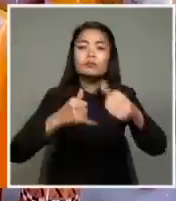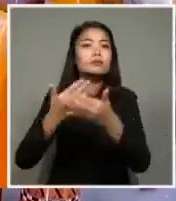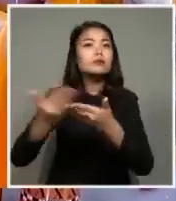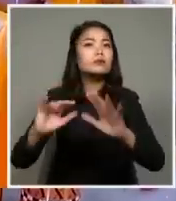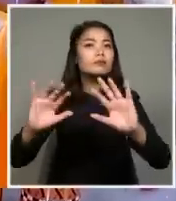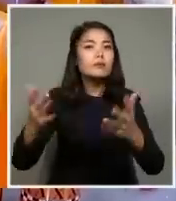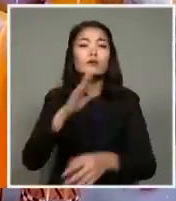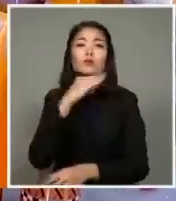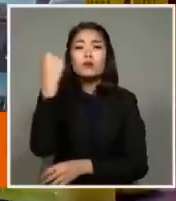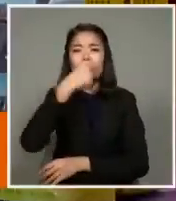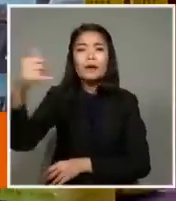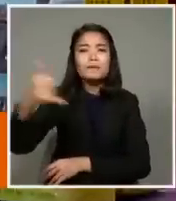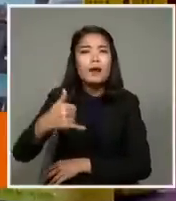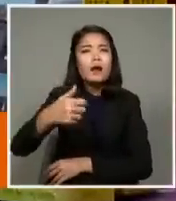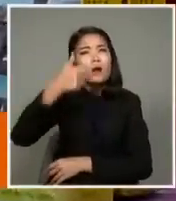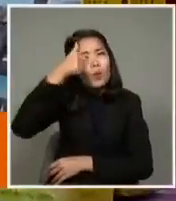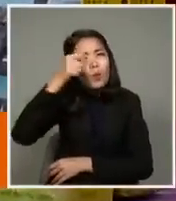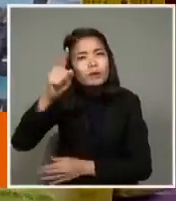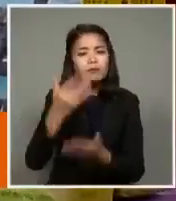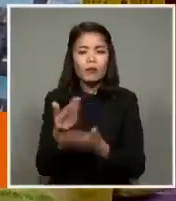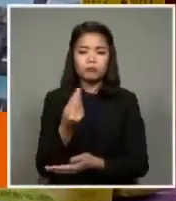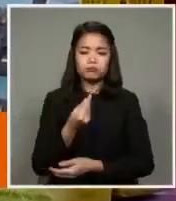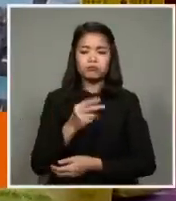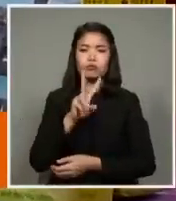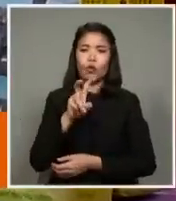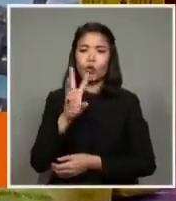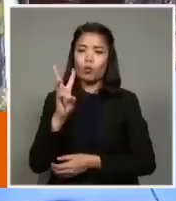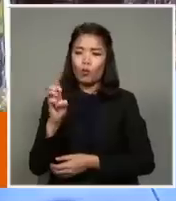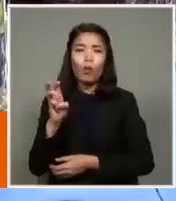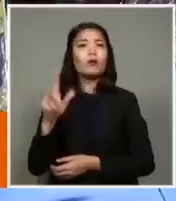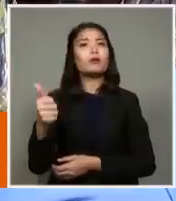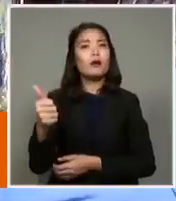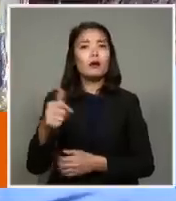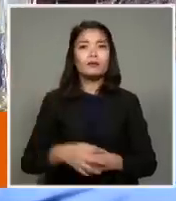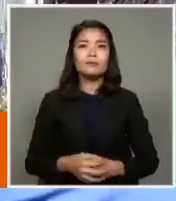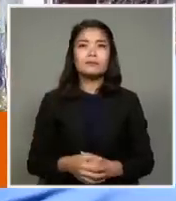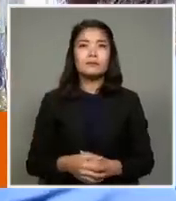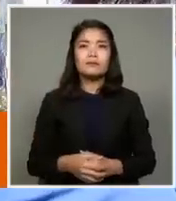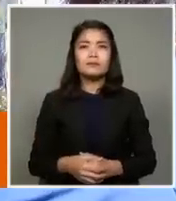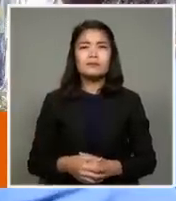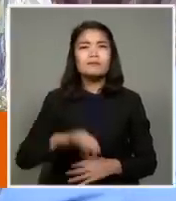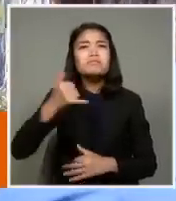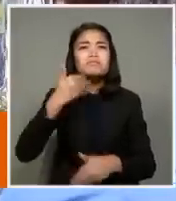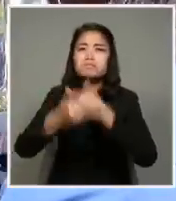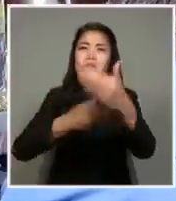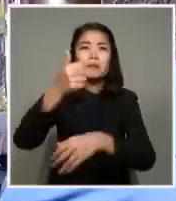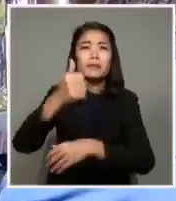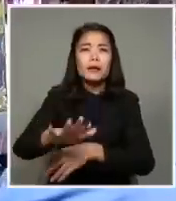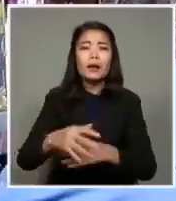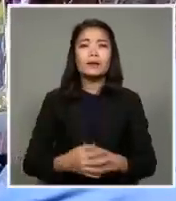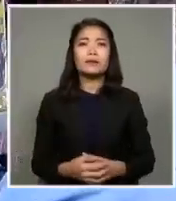มีลูกค้าก็ขายได้เพียงวันละ200-600 บาทเท่านั้นค่ะ บางวันก็ไม่ได้ครับบ